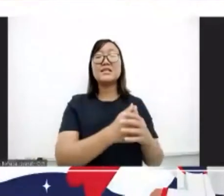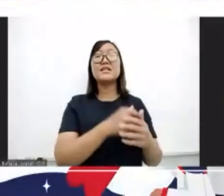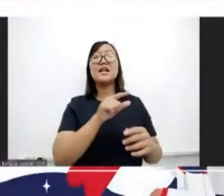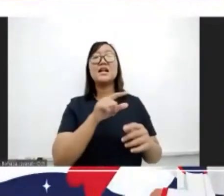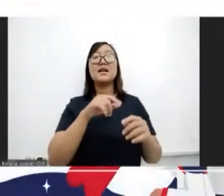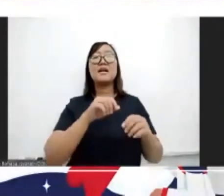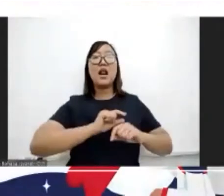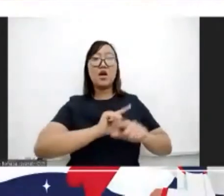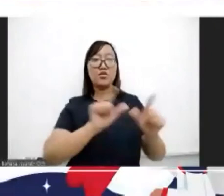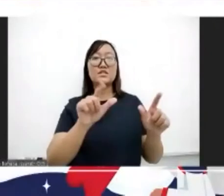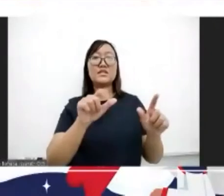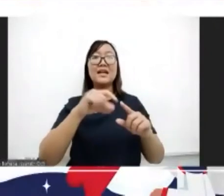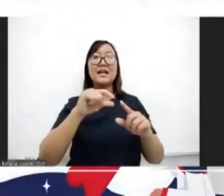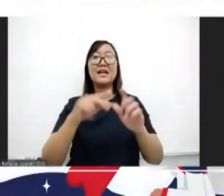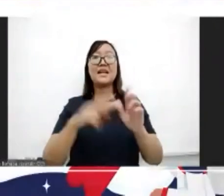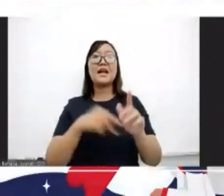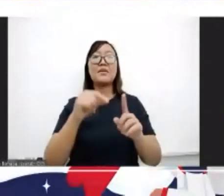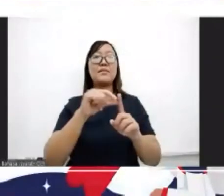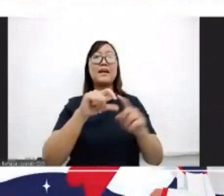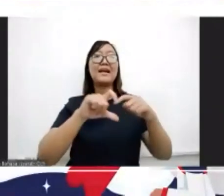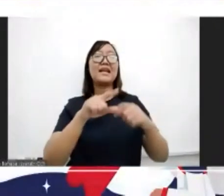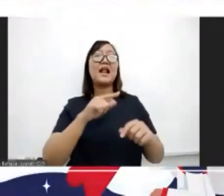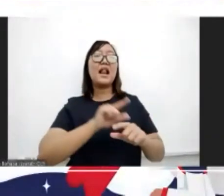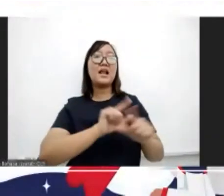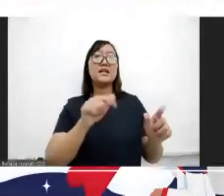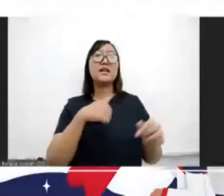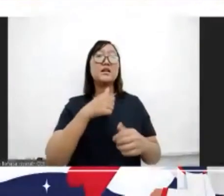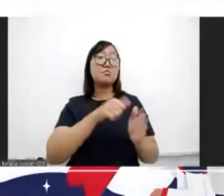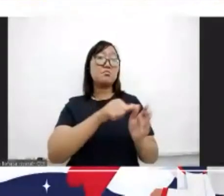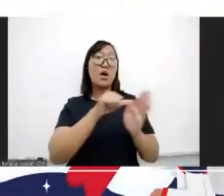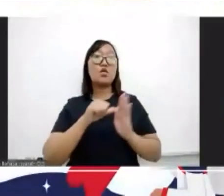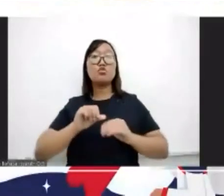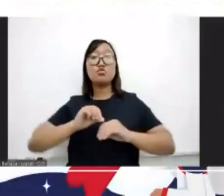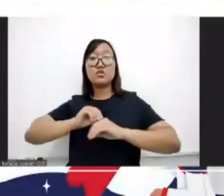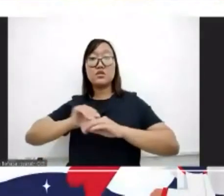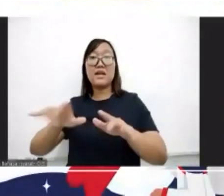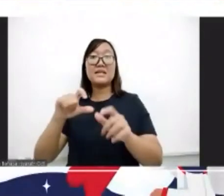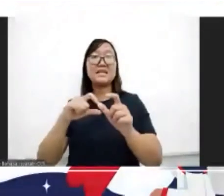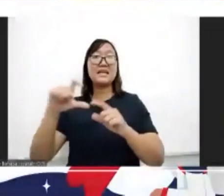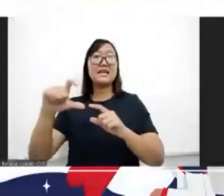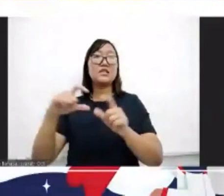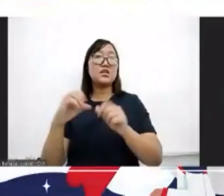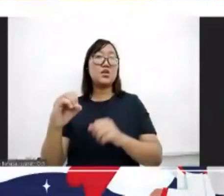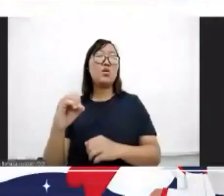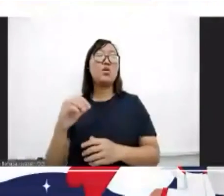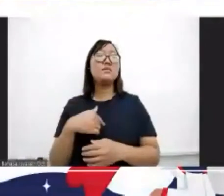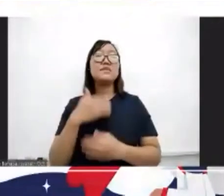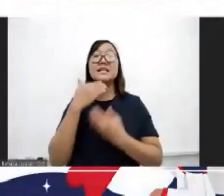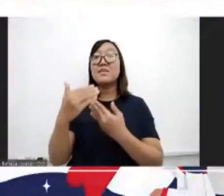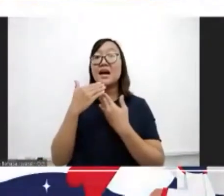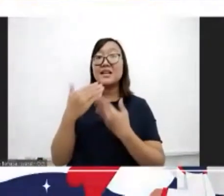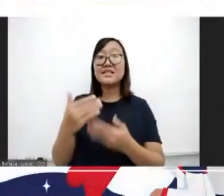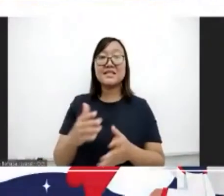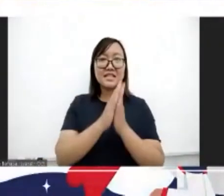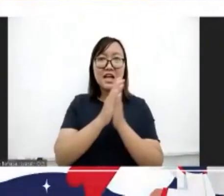informasinya Mungkin kita bisa bantu sebar ke jaringan teman-teman diseso Terima kasih sekali lagi padamu kasih salam saya pamit